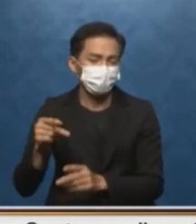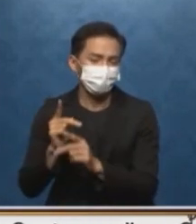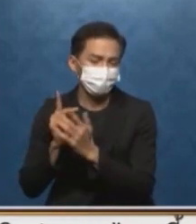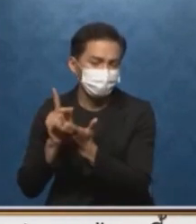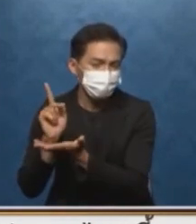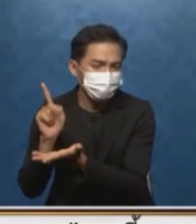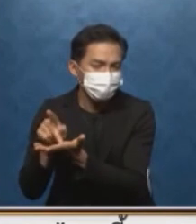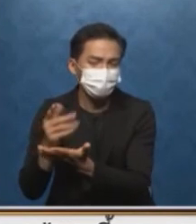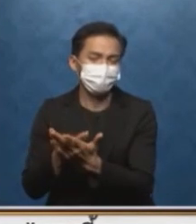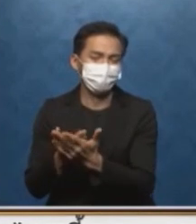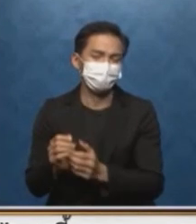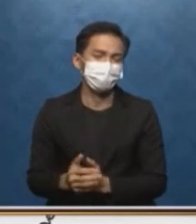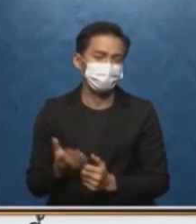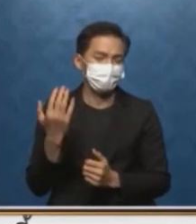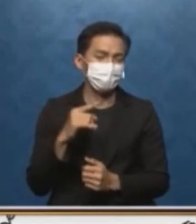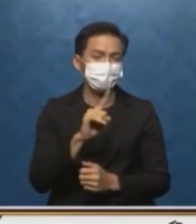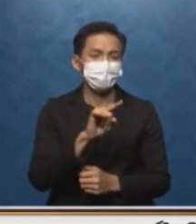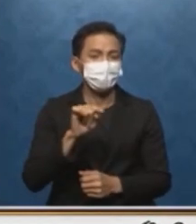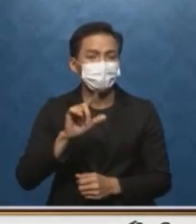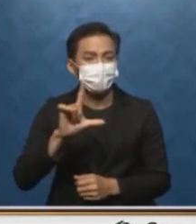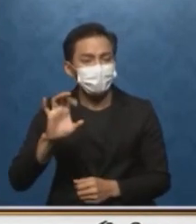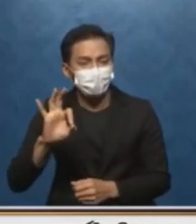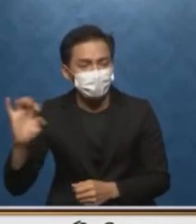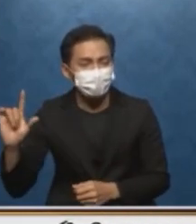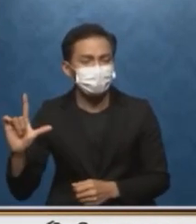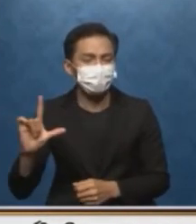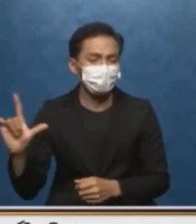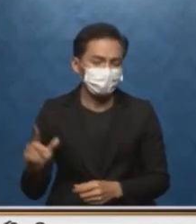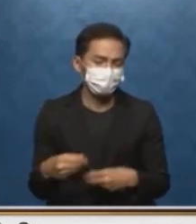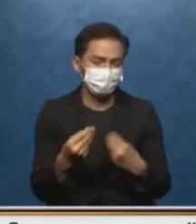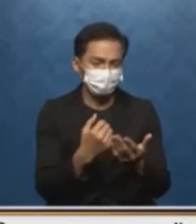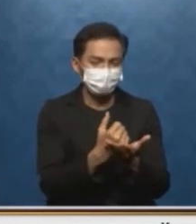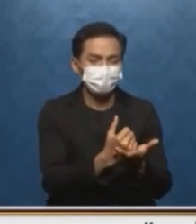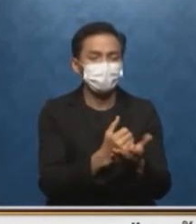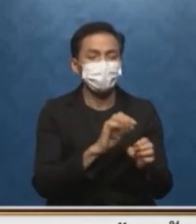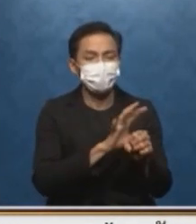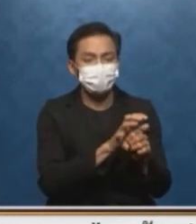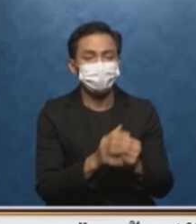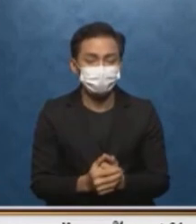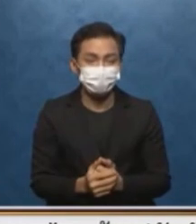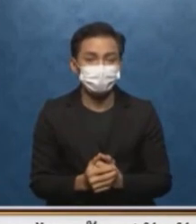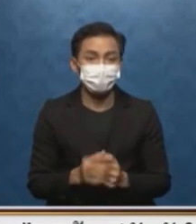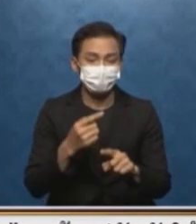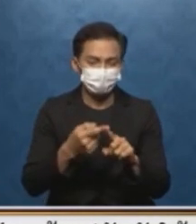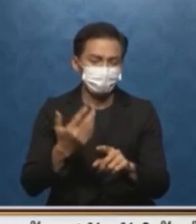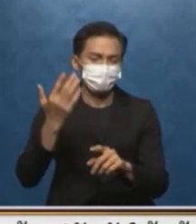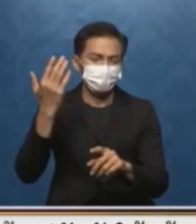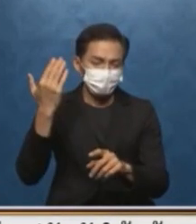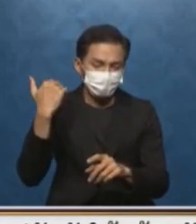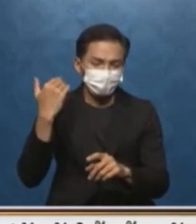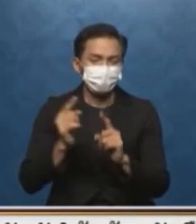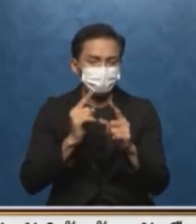ล้านล้านก็เอาไปช่วยโควิดหลายท่านได้อภิปรายไปแล้วเดือนที่แล้วเราก็อภิปรายพ.ร.ก.เงิน